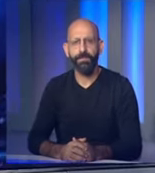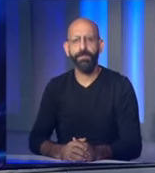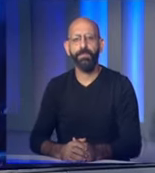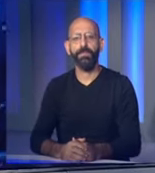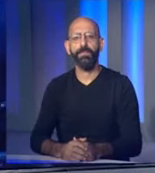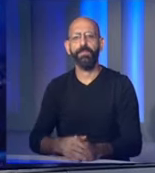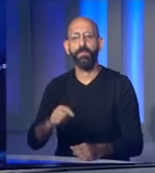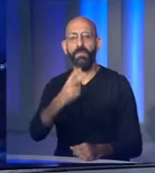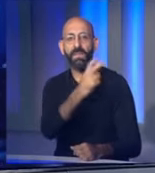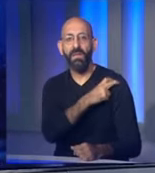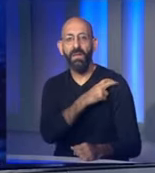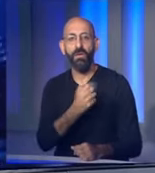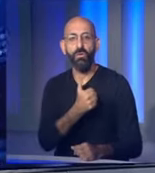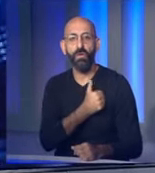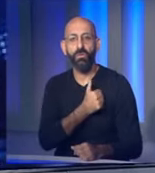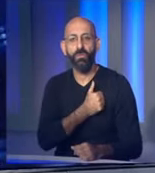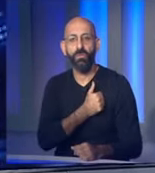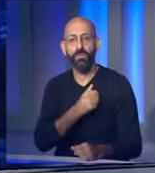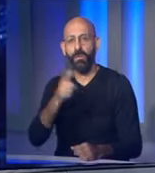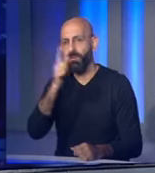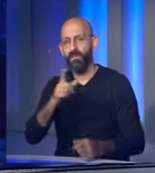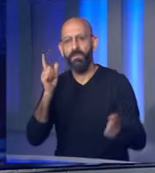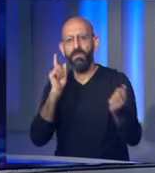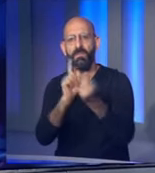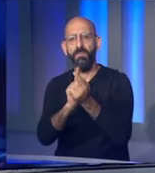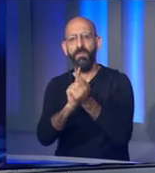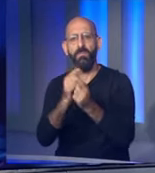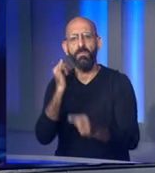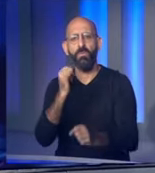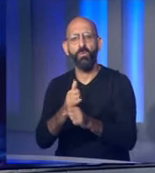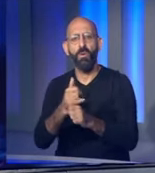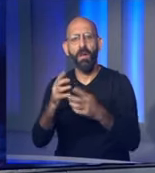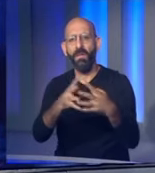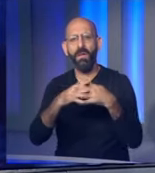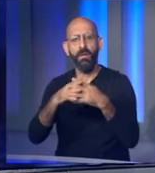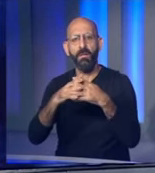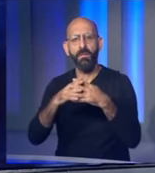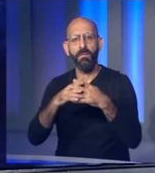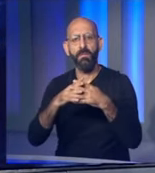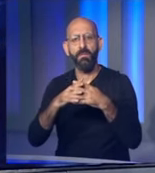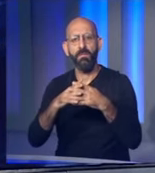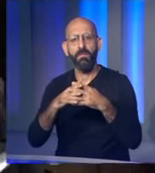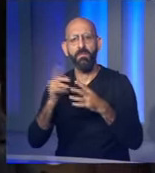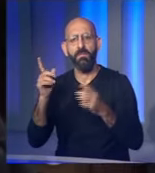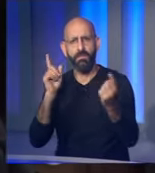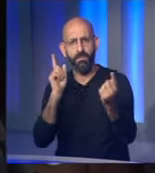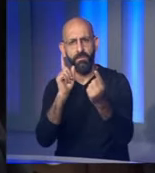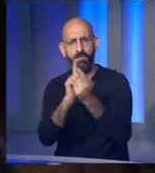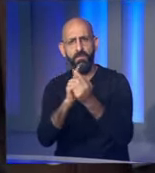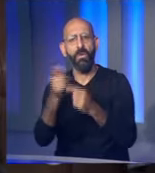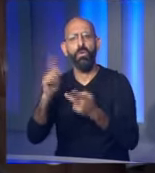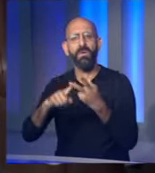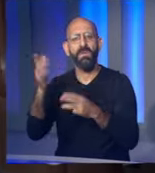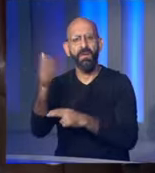الجنوب وفي الرزه استقبل قائد الجيش العماد جز فعون في مكتبه كبير مستشاري الرئيس